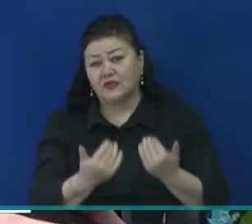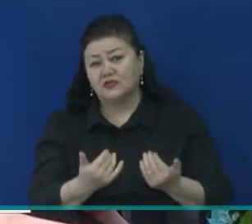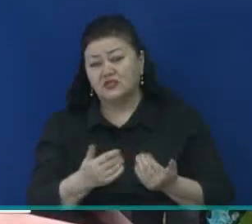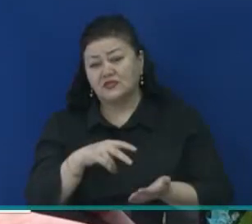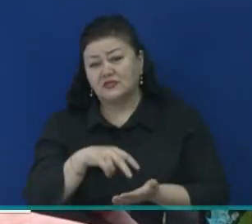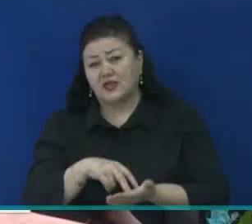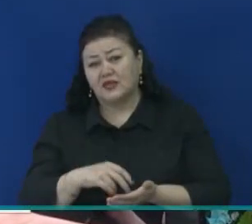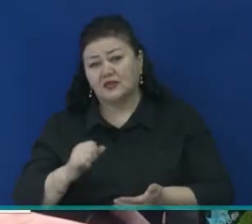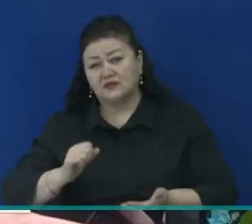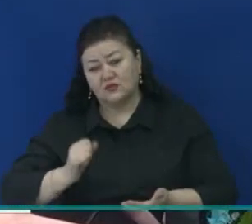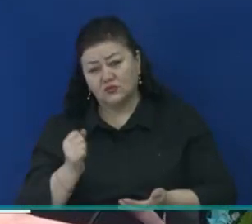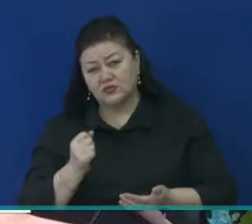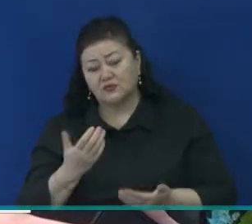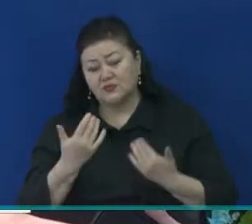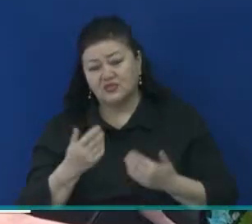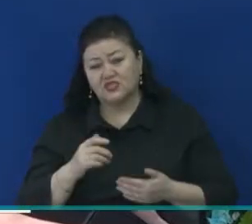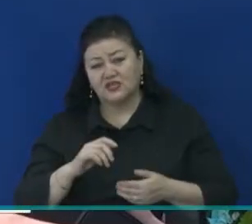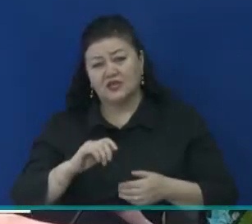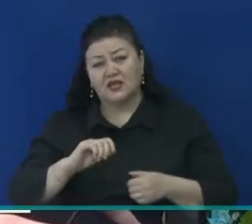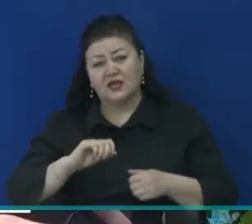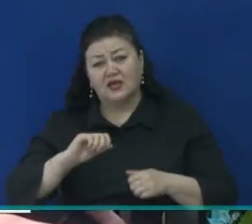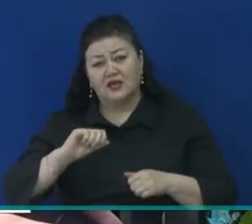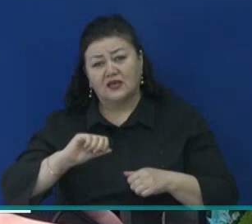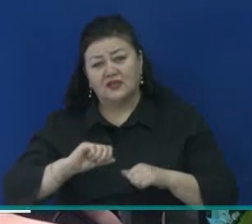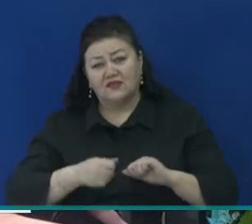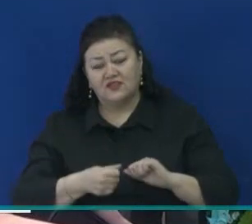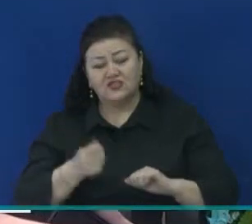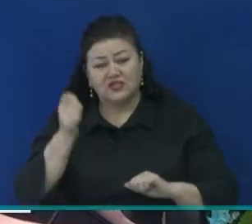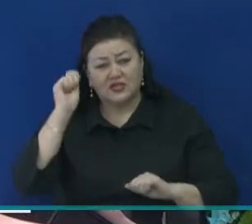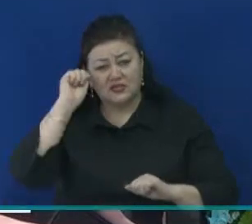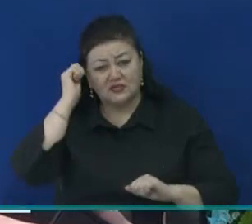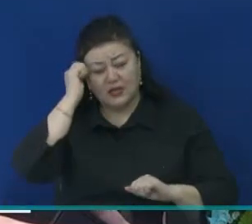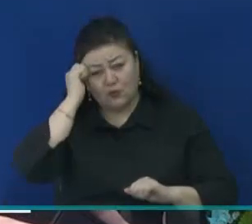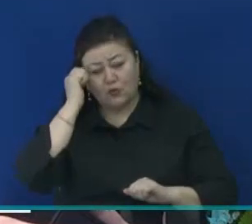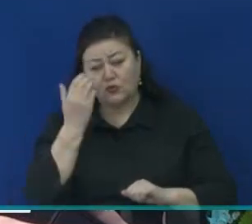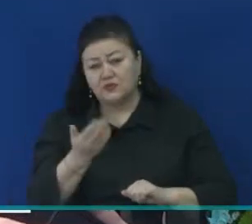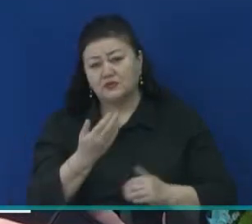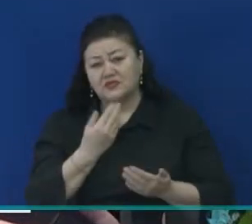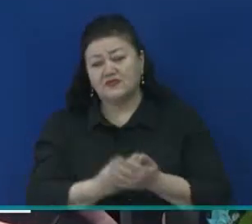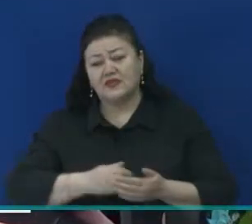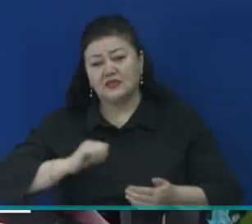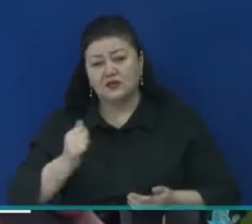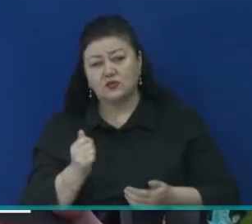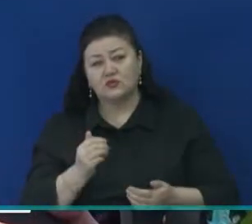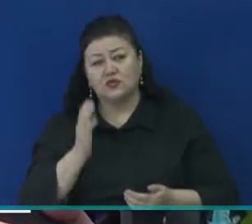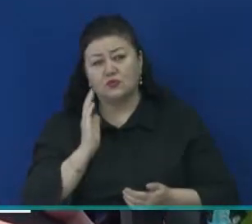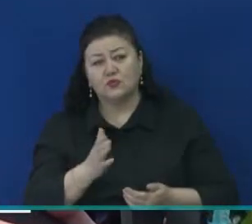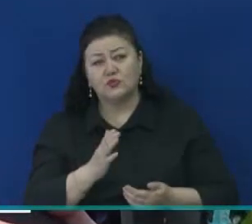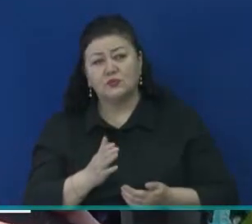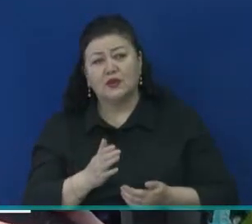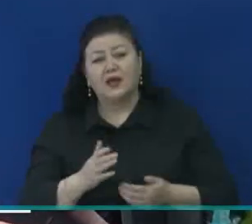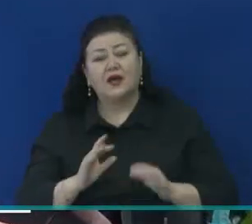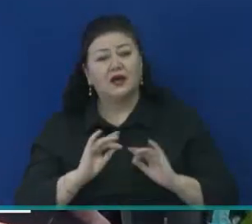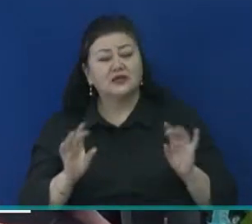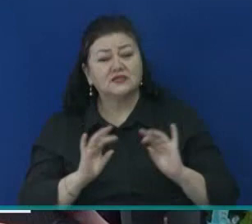біздің жолдастарымызды мәңгілік есте қалу үшін аттарын танымал болсын деп сол міндетті түрде сол әрі қарай жұмысты атқара береміз. Енді